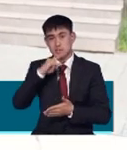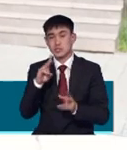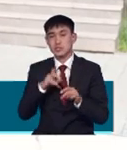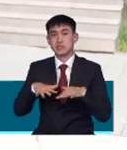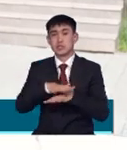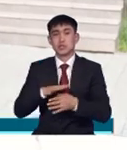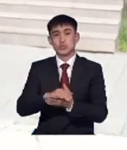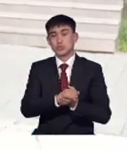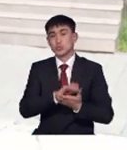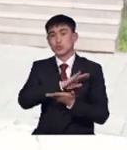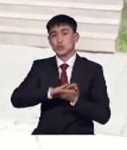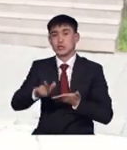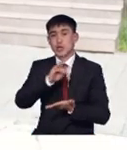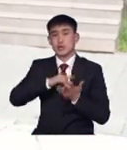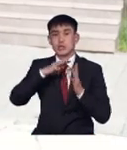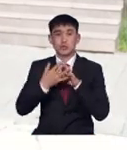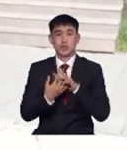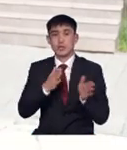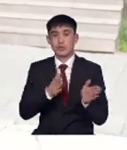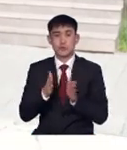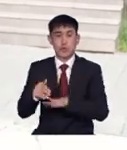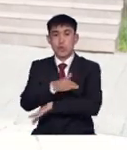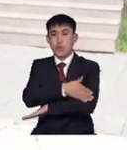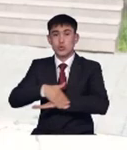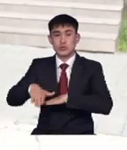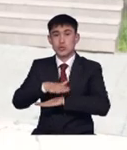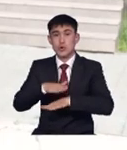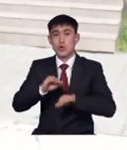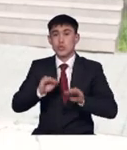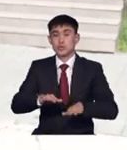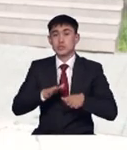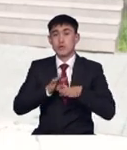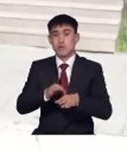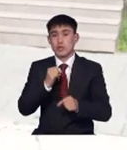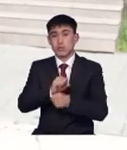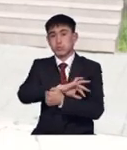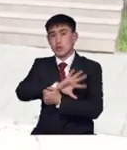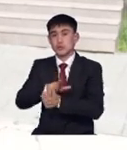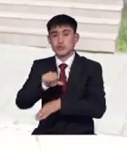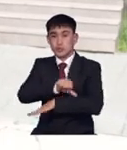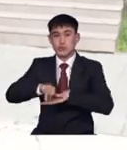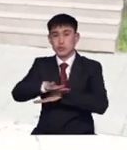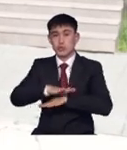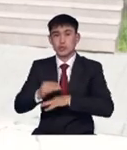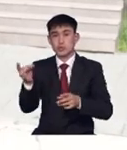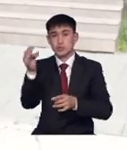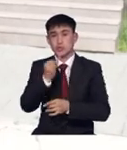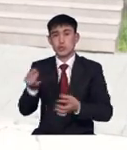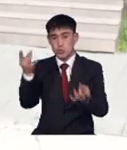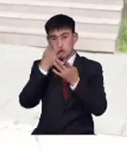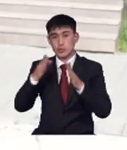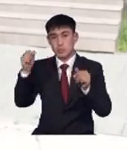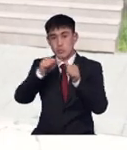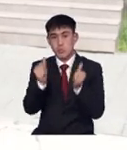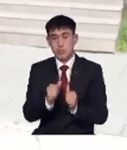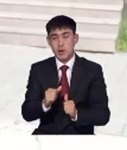страны дружно очищают города и села, наводят порядок на улицах, придомовых участках, проводят работы по благоустройству территорий историко-культурных памятников.